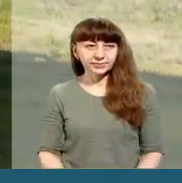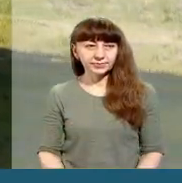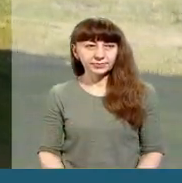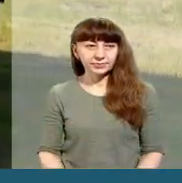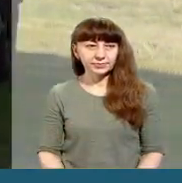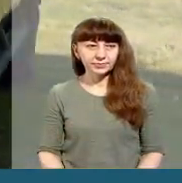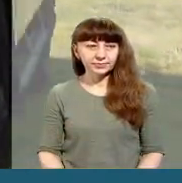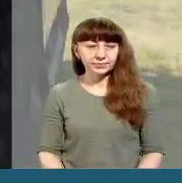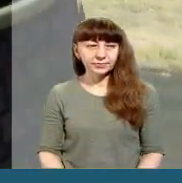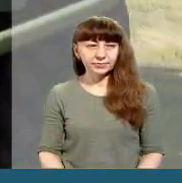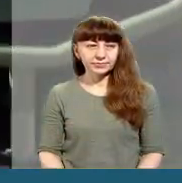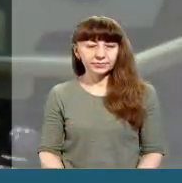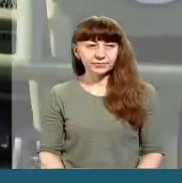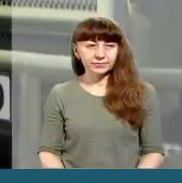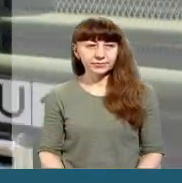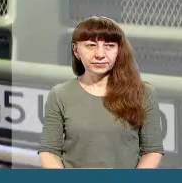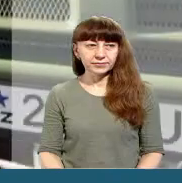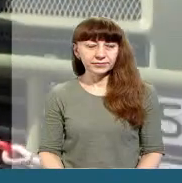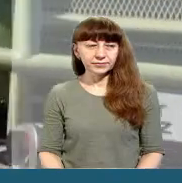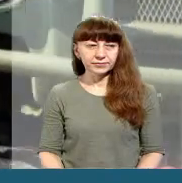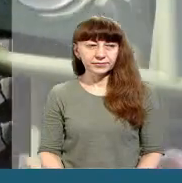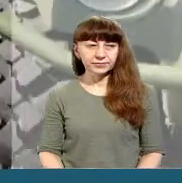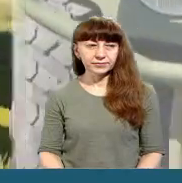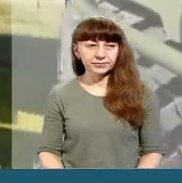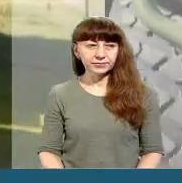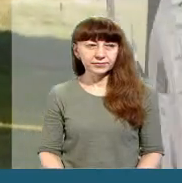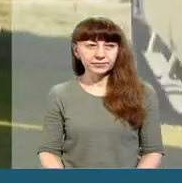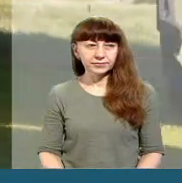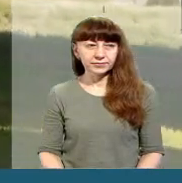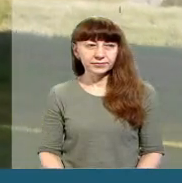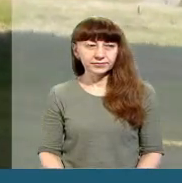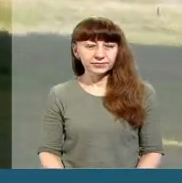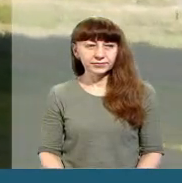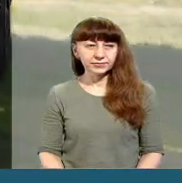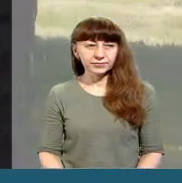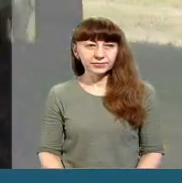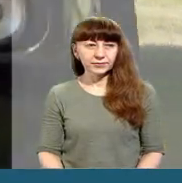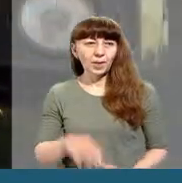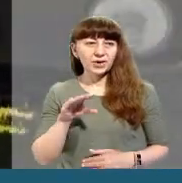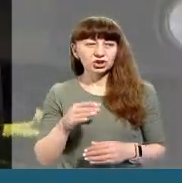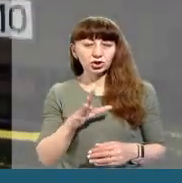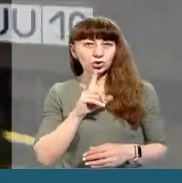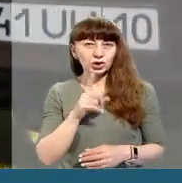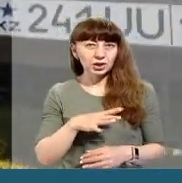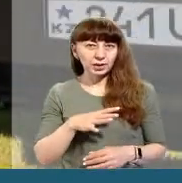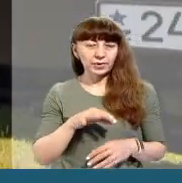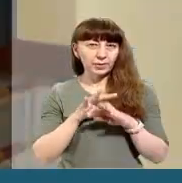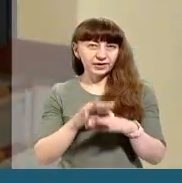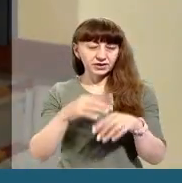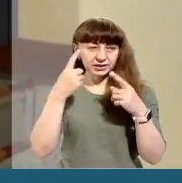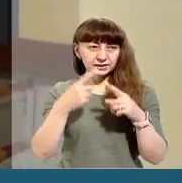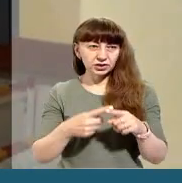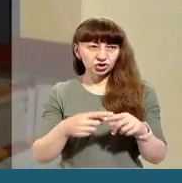мүмкіндіктері төмендеп, тат басу әсерінен бөлшектер сынады. Бұл көлік жүргізушілермен қатар жаяу жүргіншілердің де өміріне қауіп төндіруі